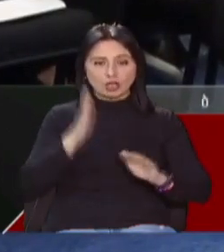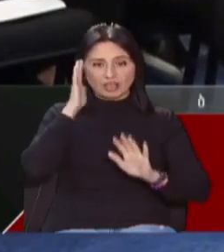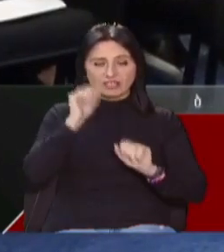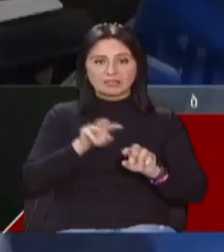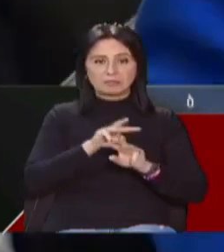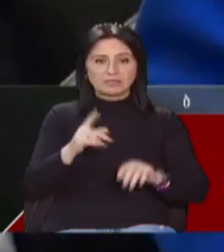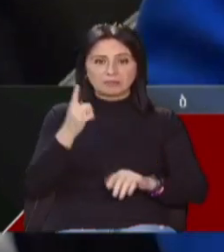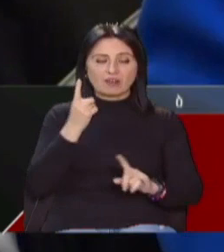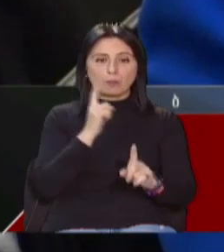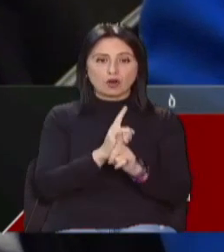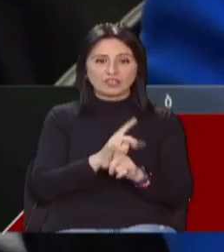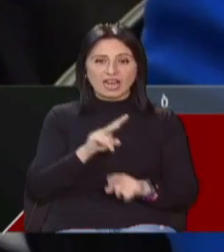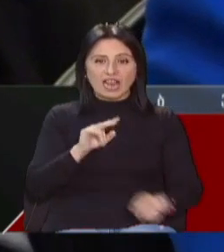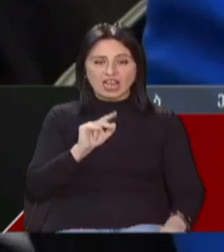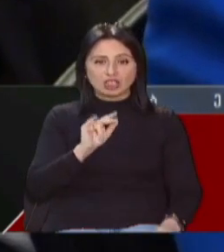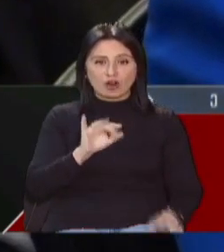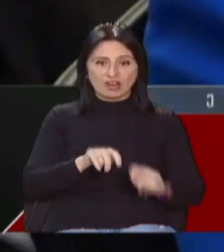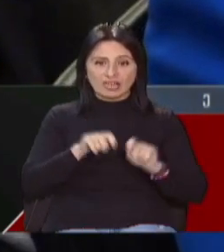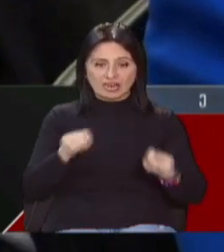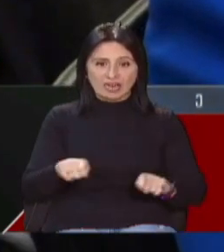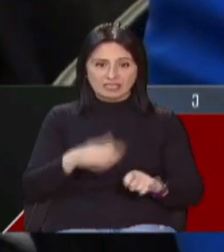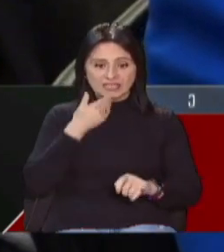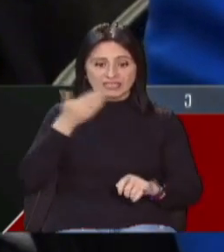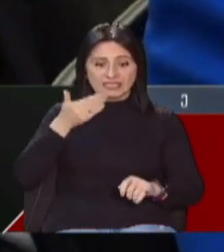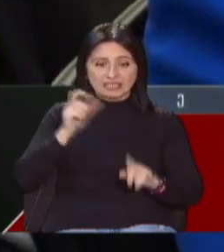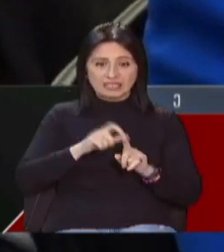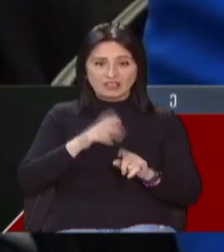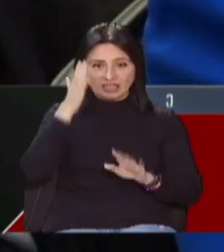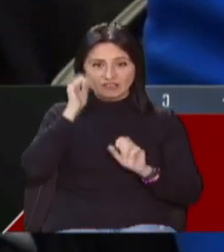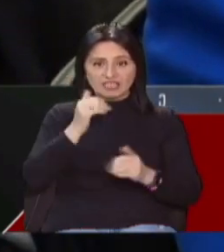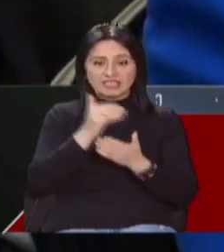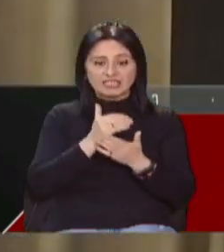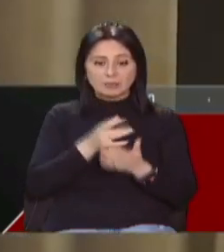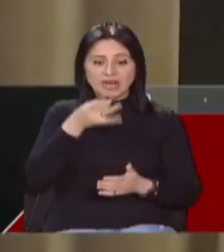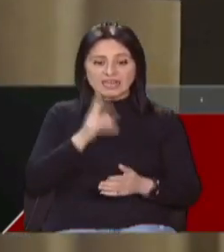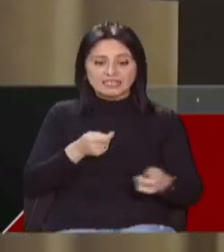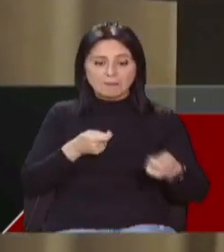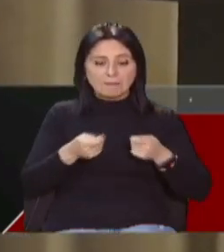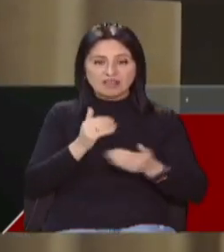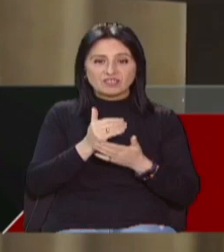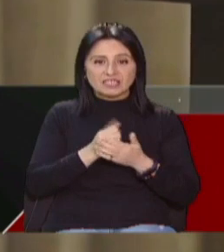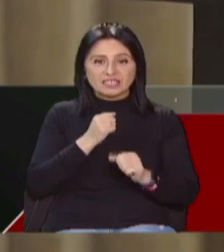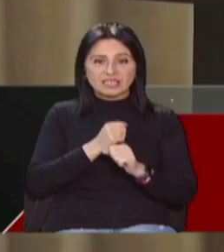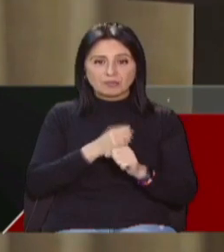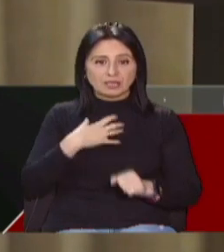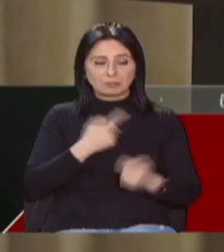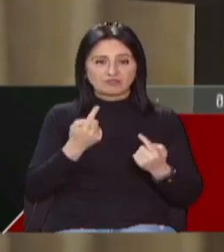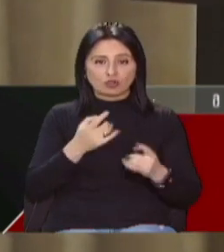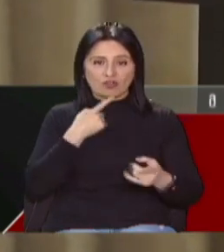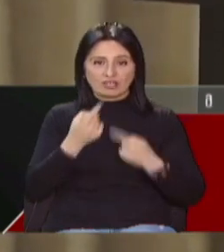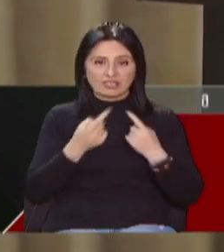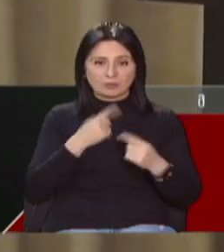თავდაცვის მინისტრის პირველმა მოადგილემ ლელა ჩიქოვანმა გახსენდა სიტყვით გამოსვლისა საქართველოს თავდაცვის სისტემაში რისკის მართვის სისტემის დანერგვის მნიშვნელობაზე